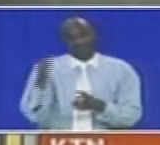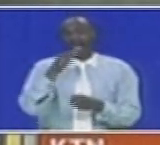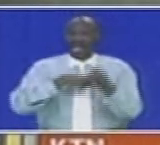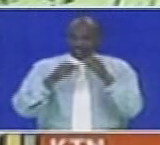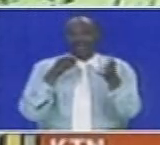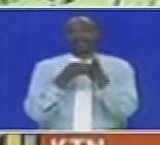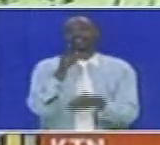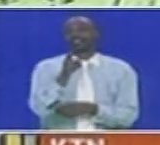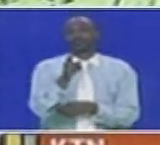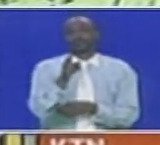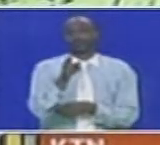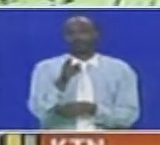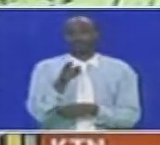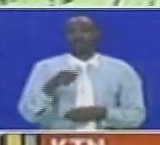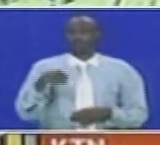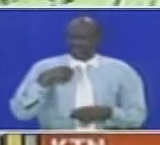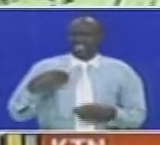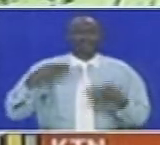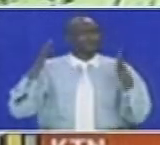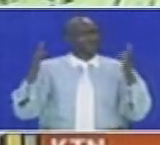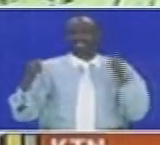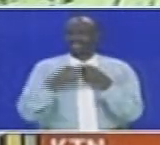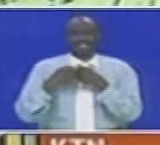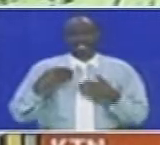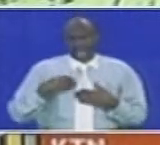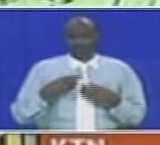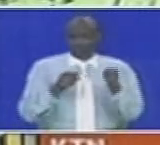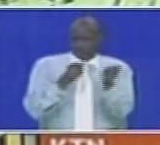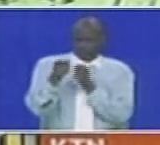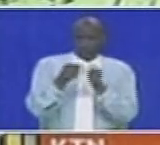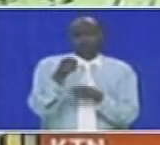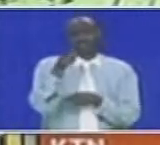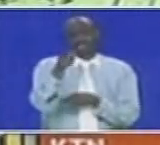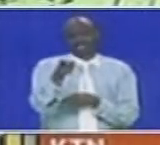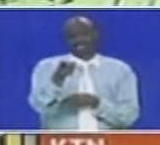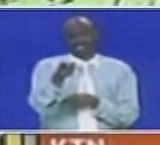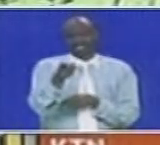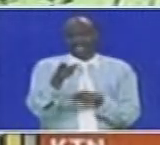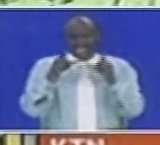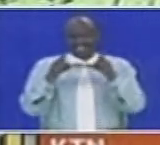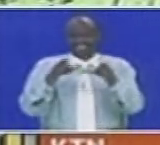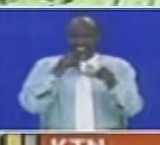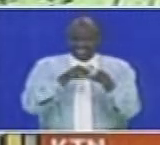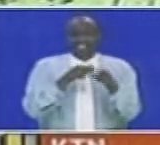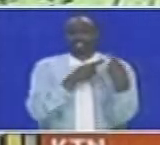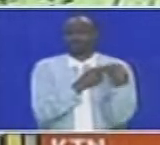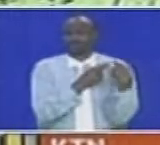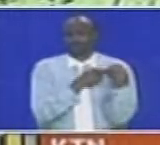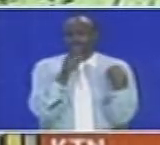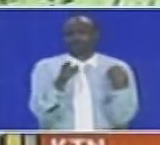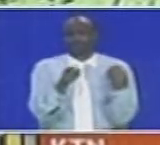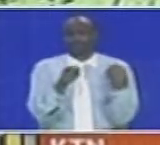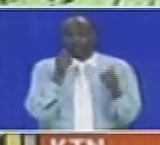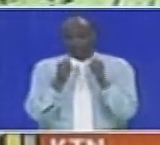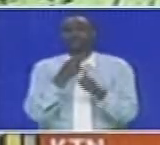za kisheria. We have had a big challenge on the control of particularly licensing responsibility, which